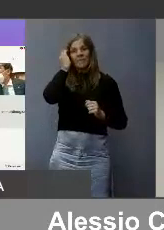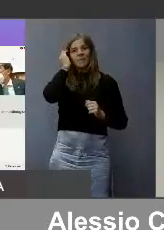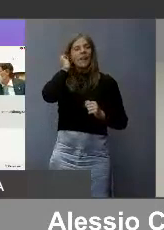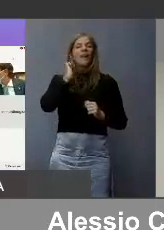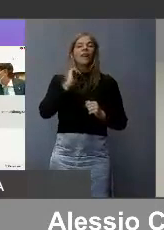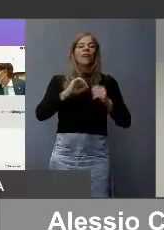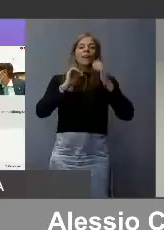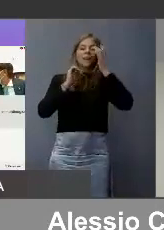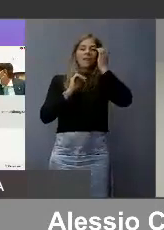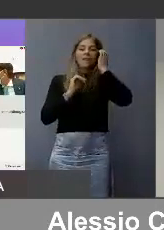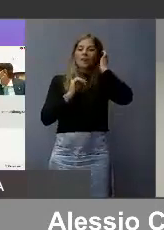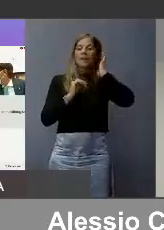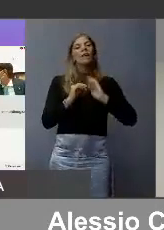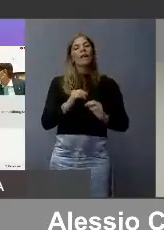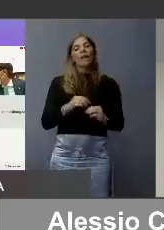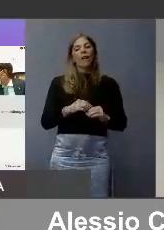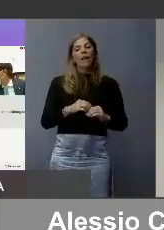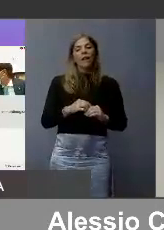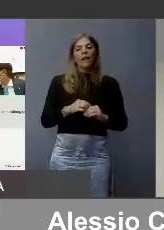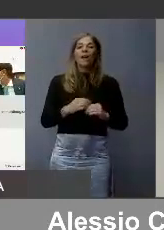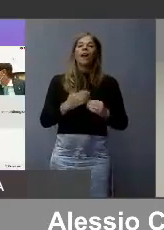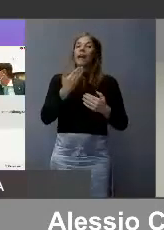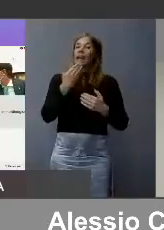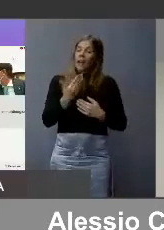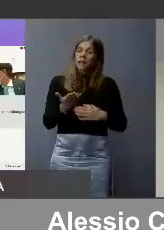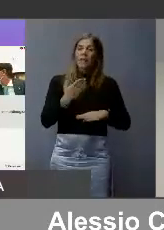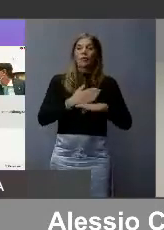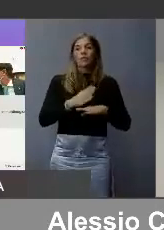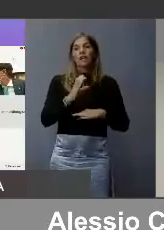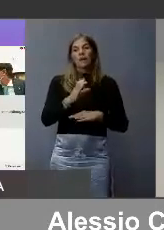grazie consigliere campanelle assessore campora